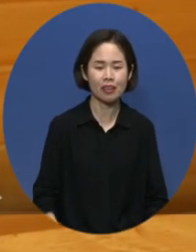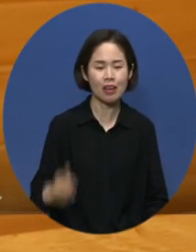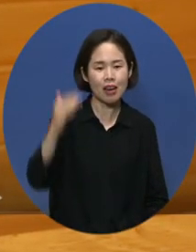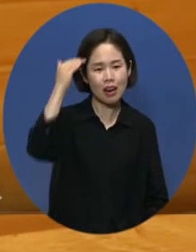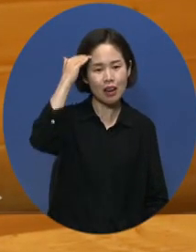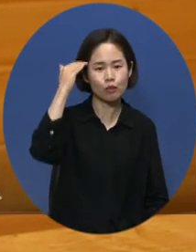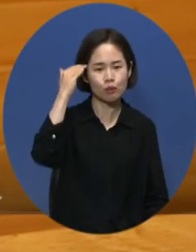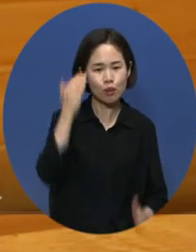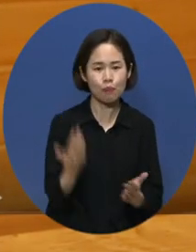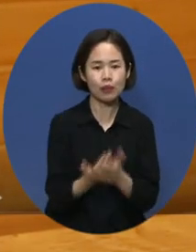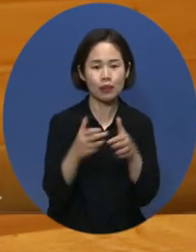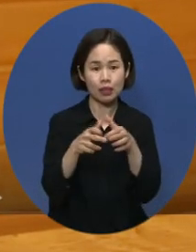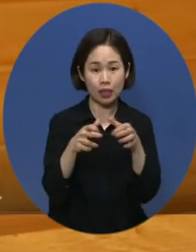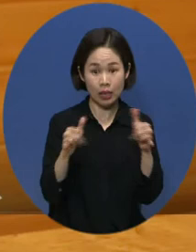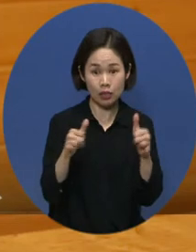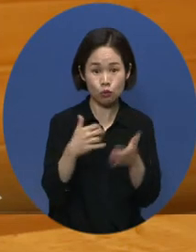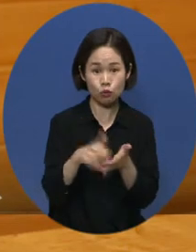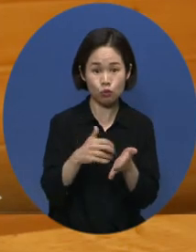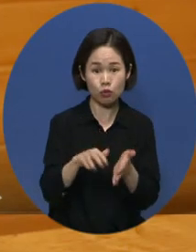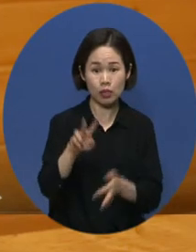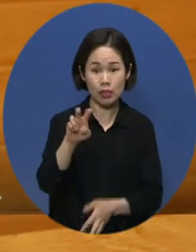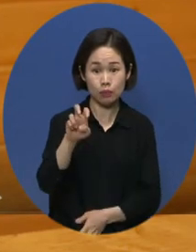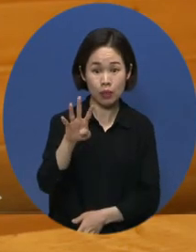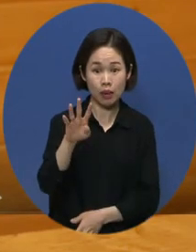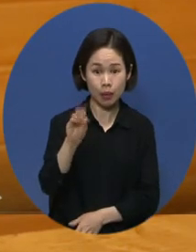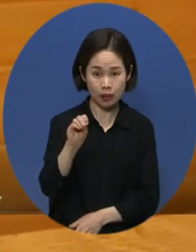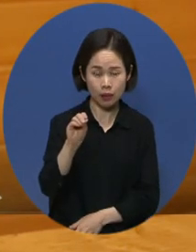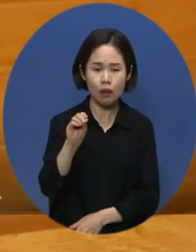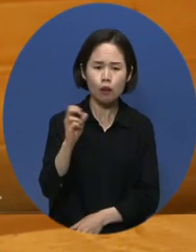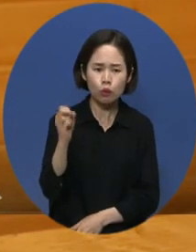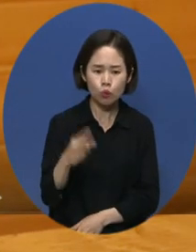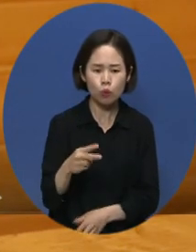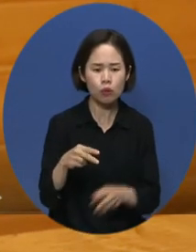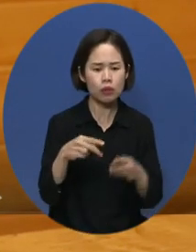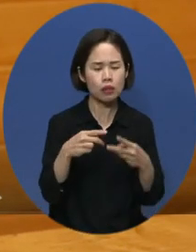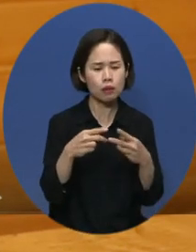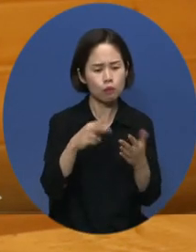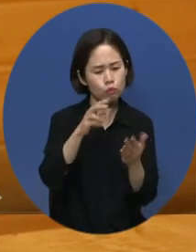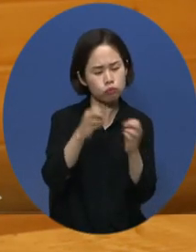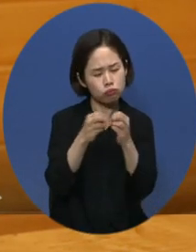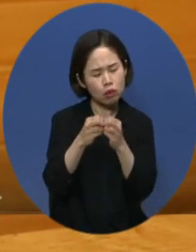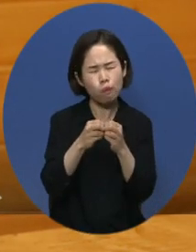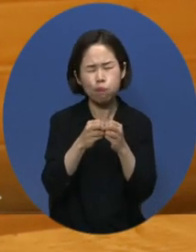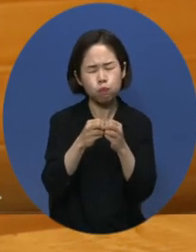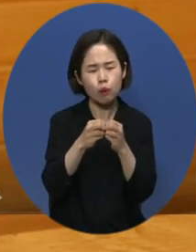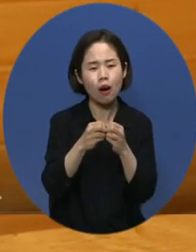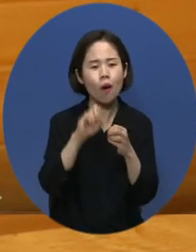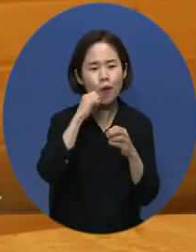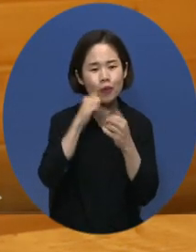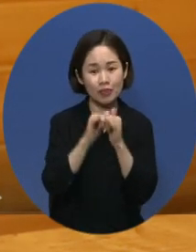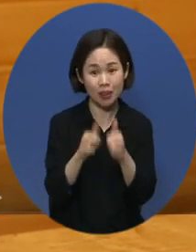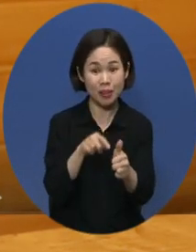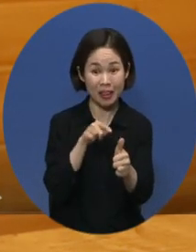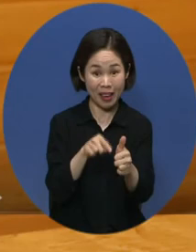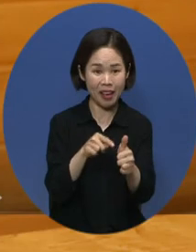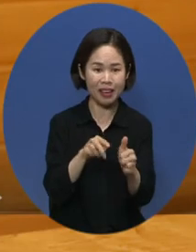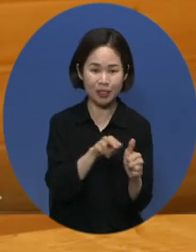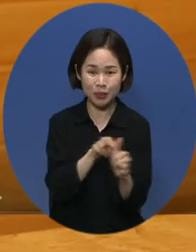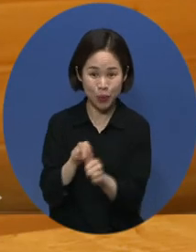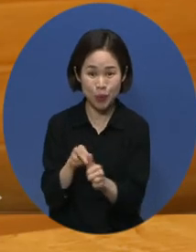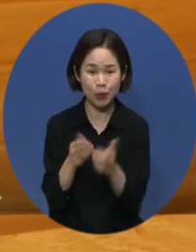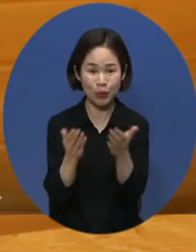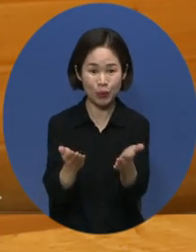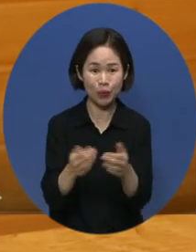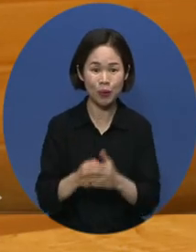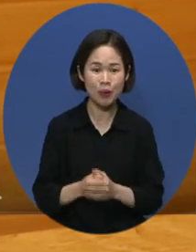명의 발달장애인에게 아니면 또 문자가 어려운 많은 분들에게 충분한 정보를 제공하고 또 이분들이 판단할